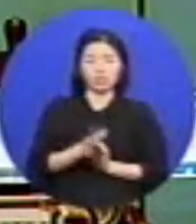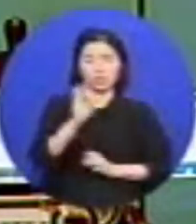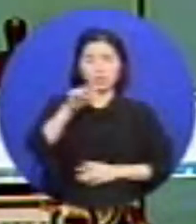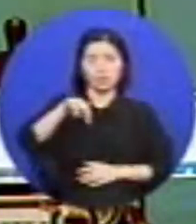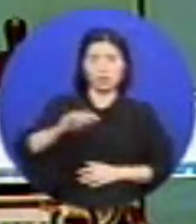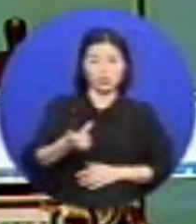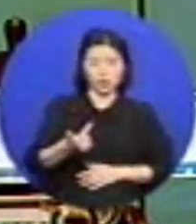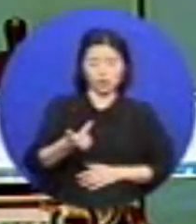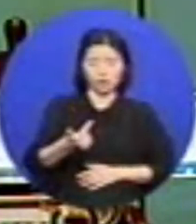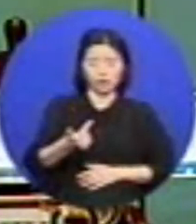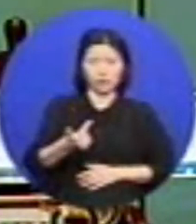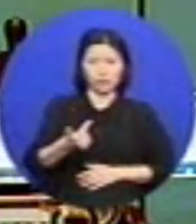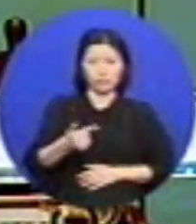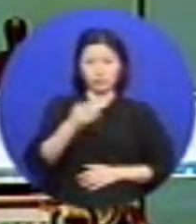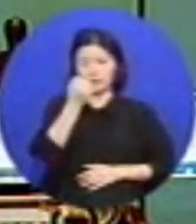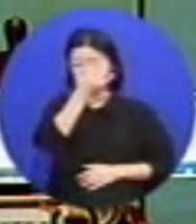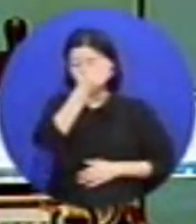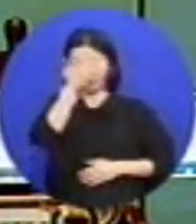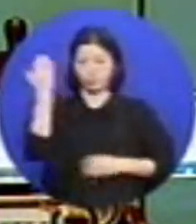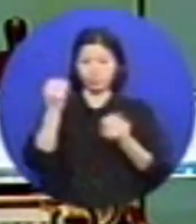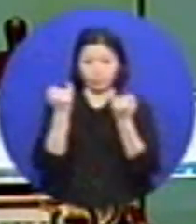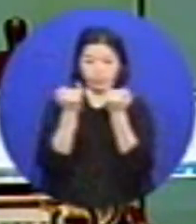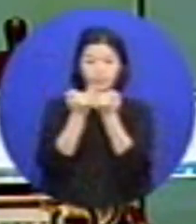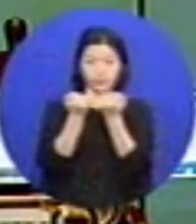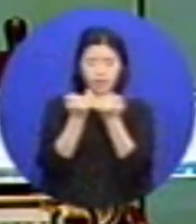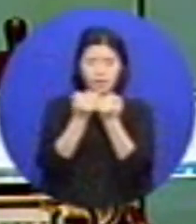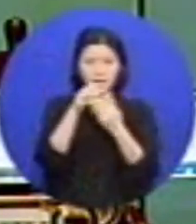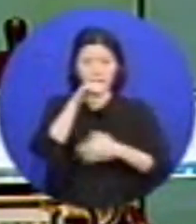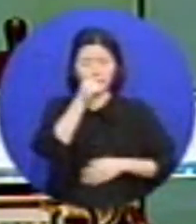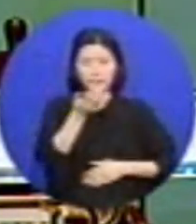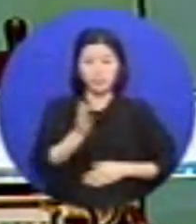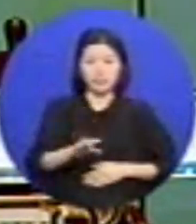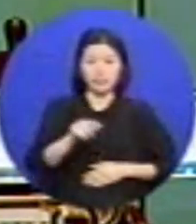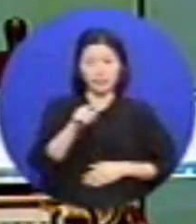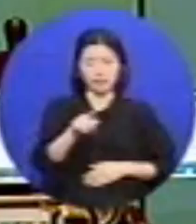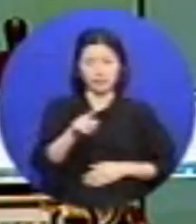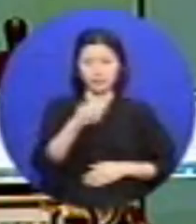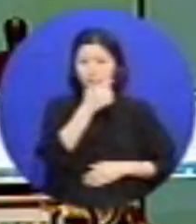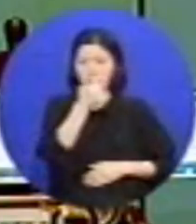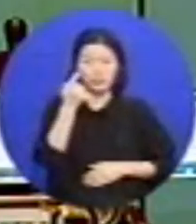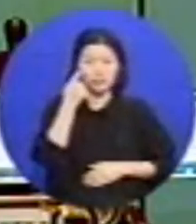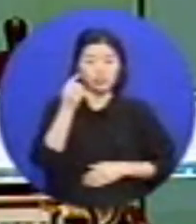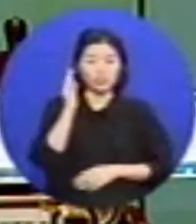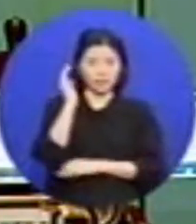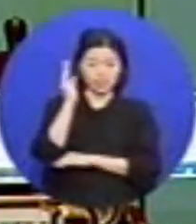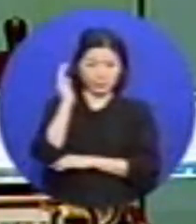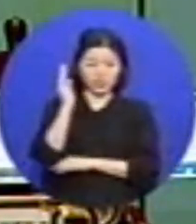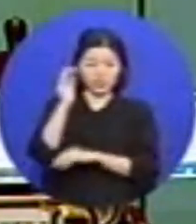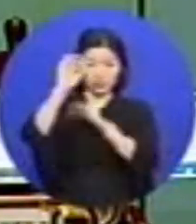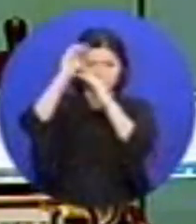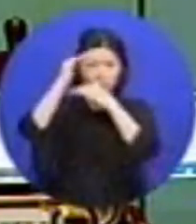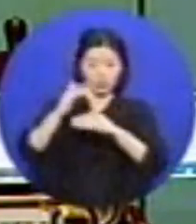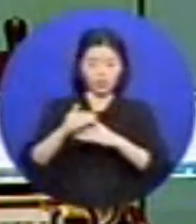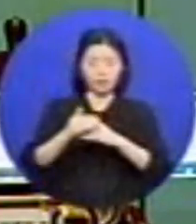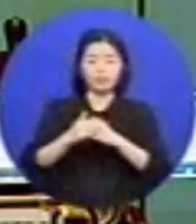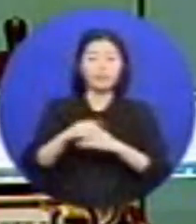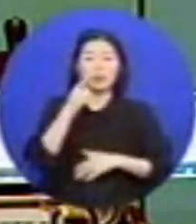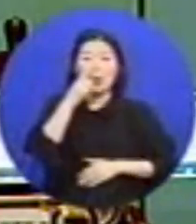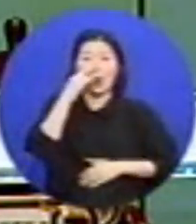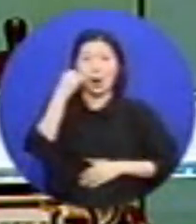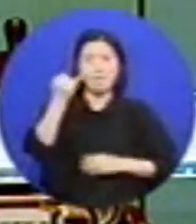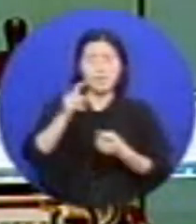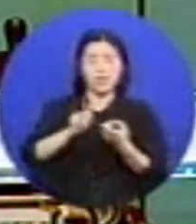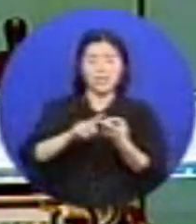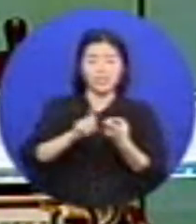윤이라고 하는 청년 자매가 있는데 그 자매가 간증한 내용입니다. 엄마에 대한